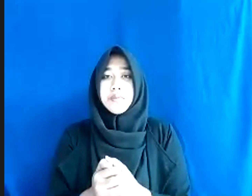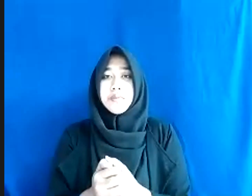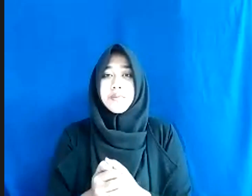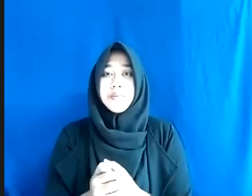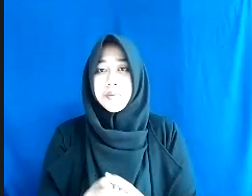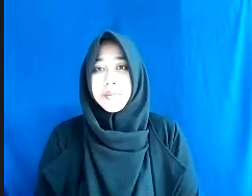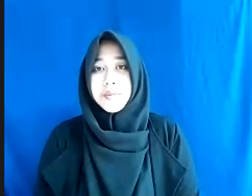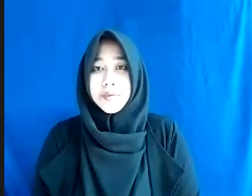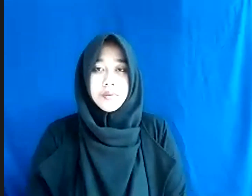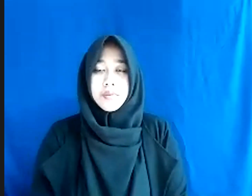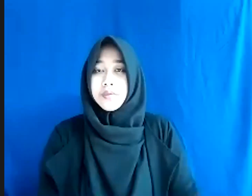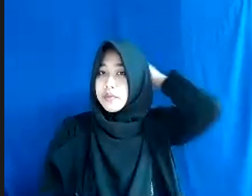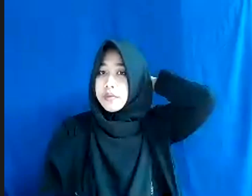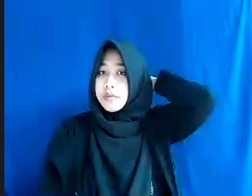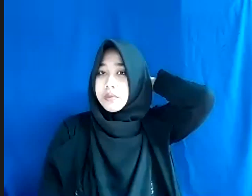Bapak.